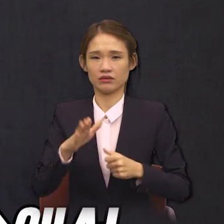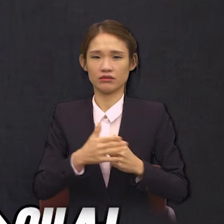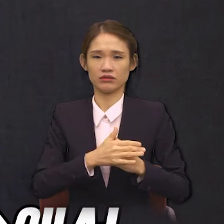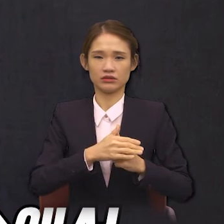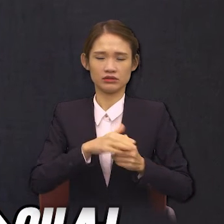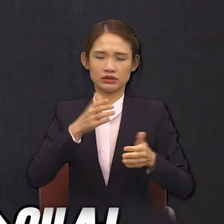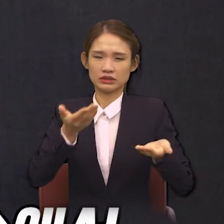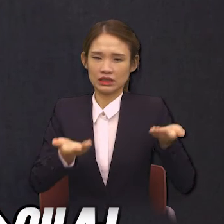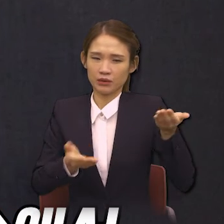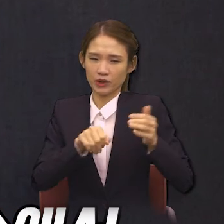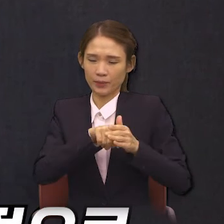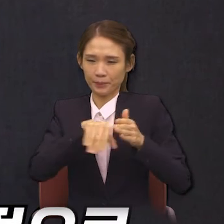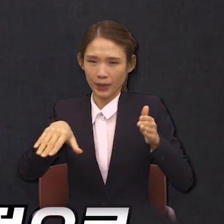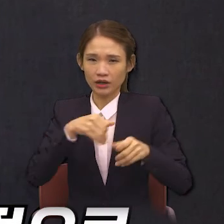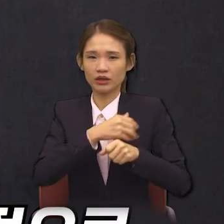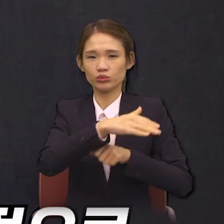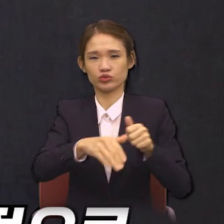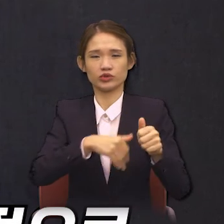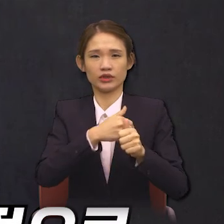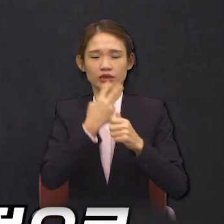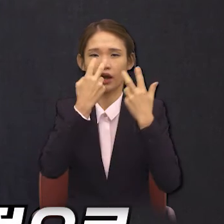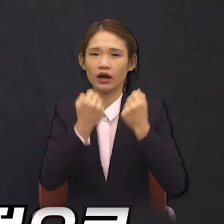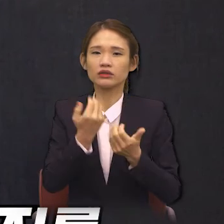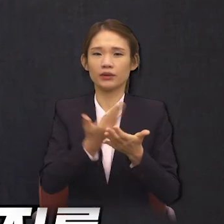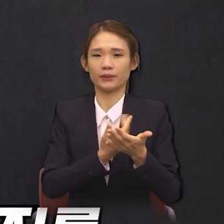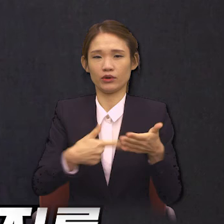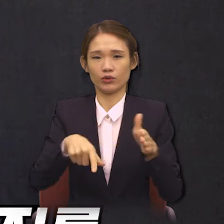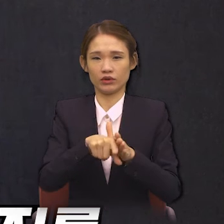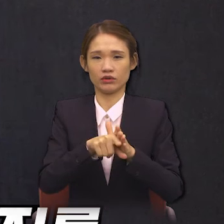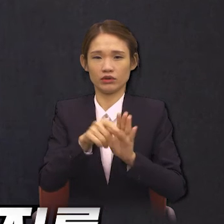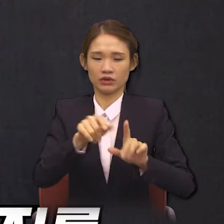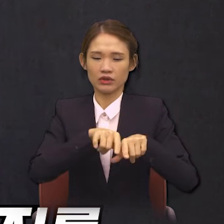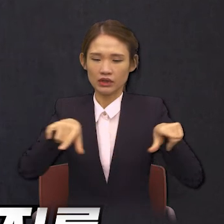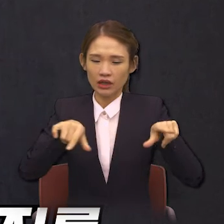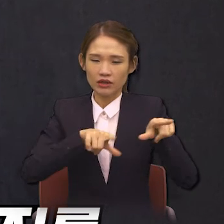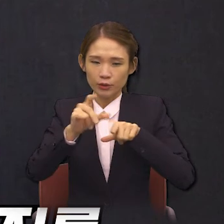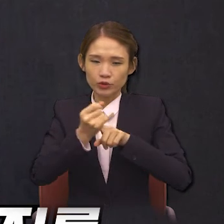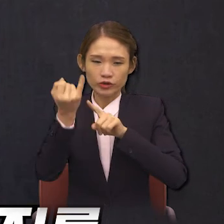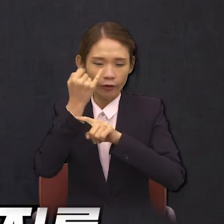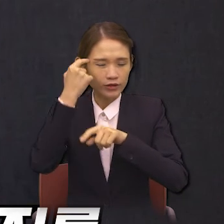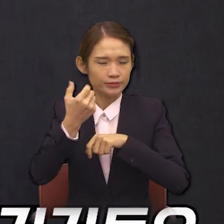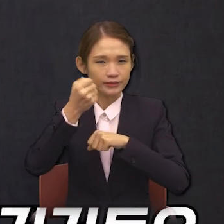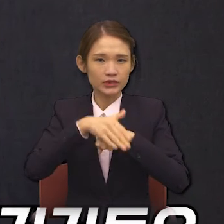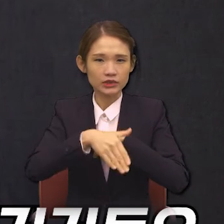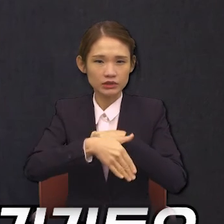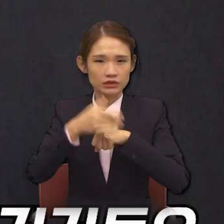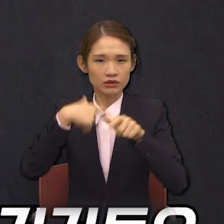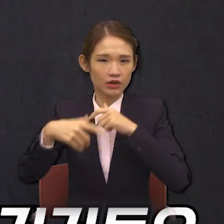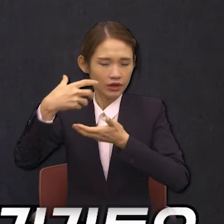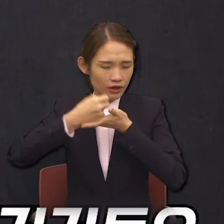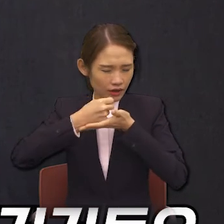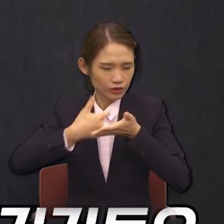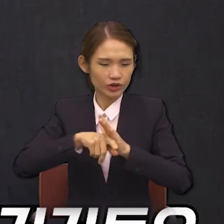차별과 배제 분위기 속에서 정말 살아남기 위해서 통상적으로 여성성이라고 하는 그 이미지를 더 이제